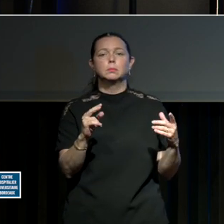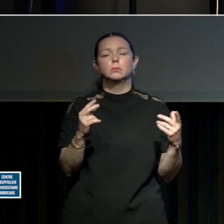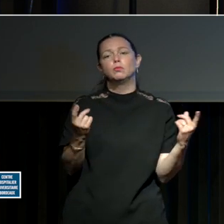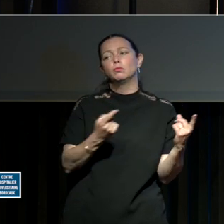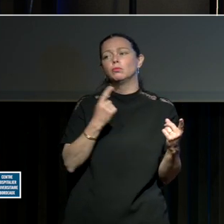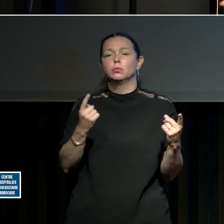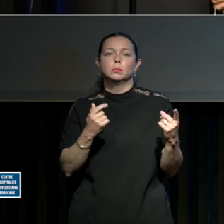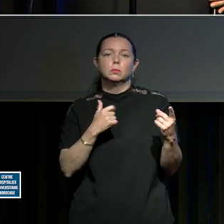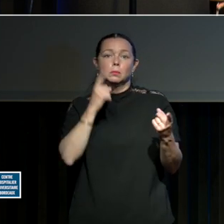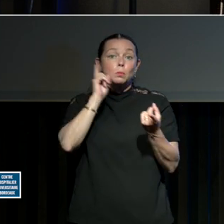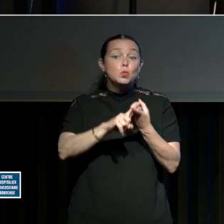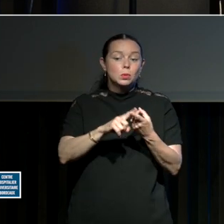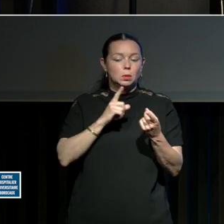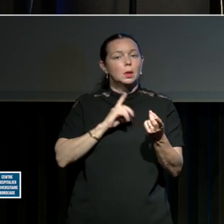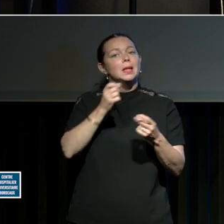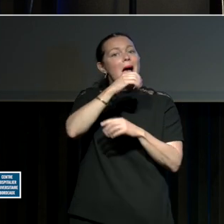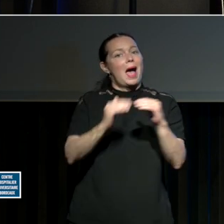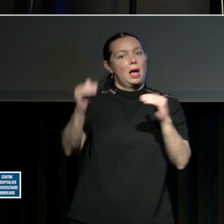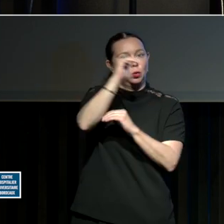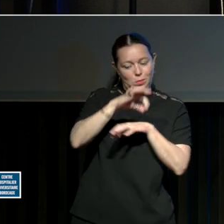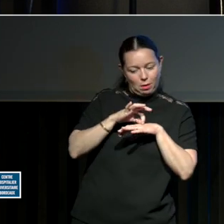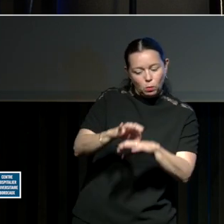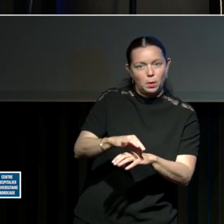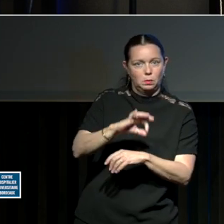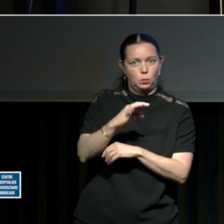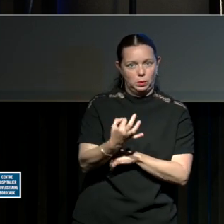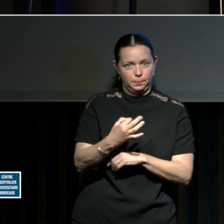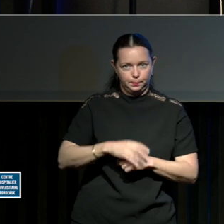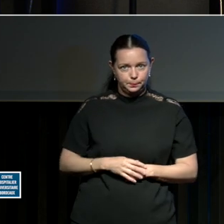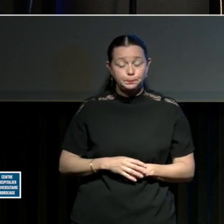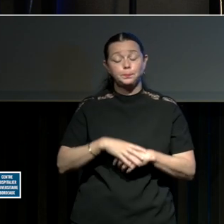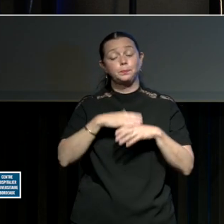toujours l'accompagnement par les adultes. Puis,